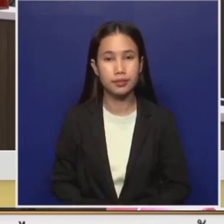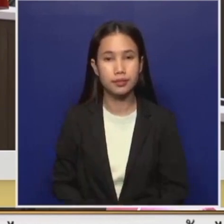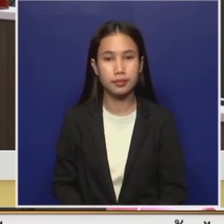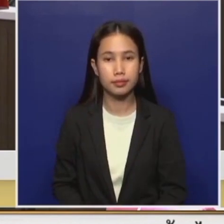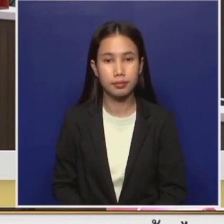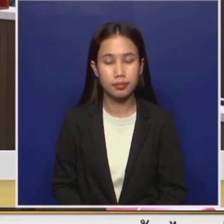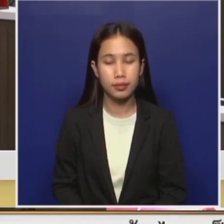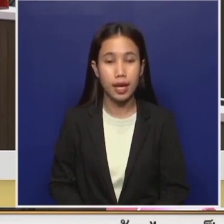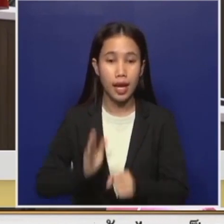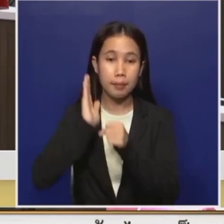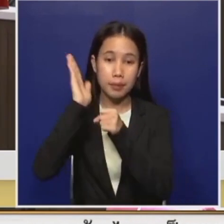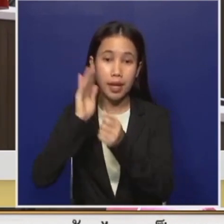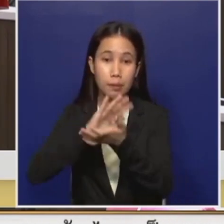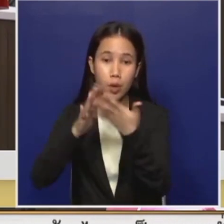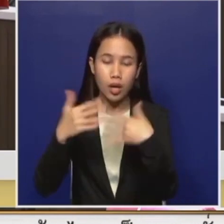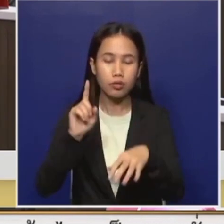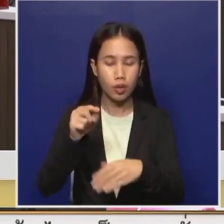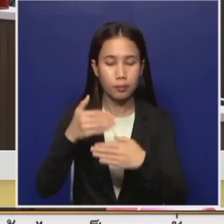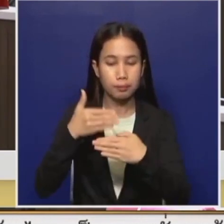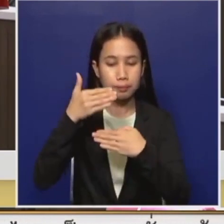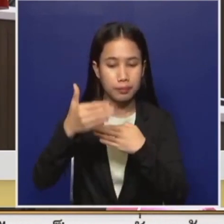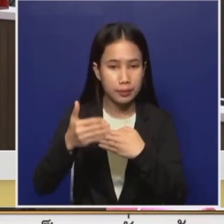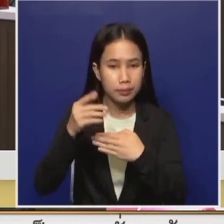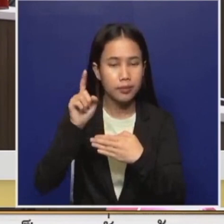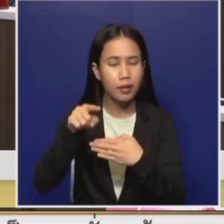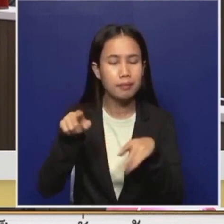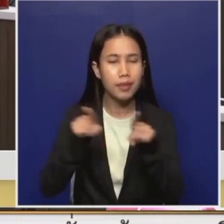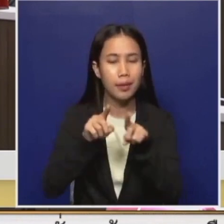ในวนเดียวกันเพราะต้องการให้เราไปตรกรอง